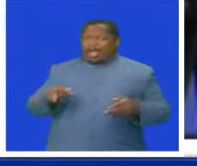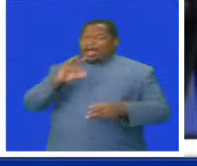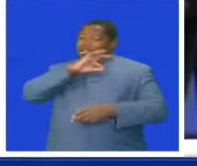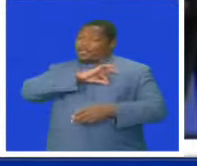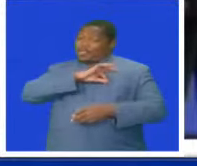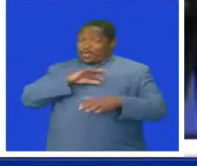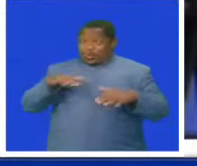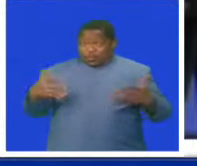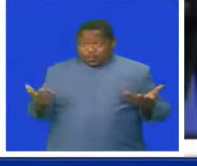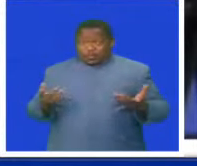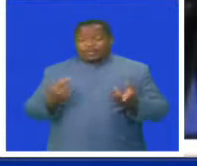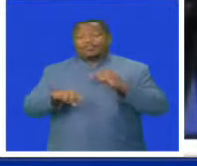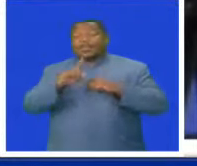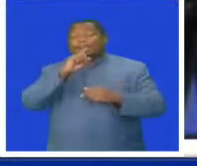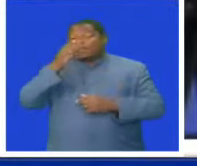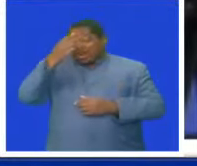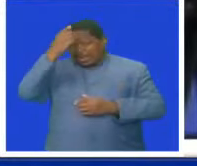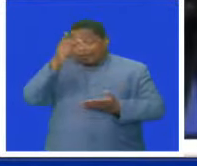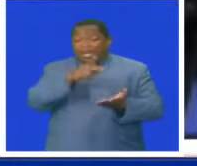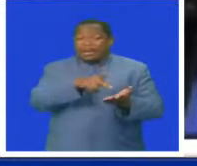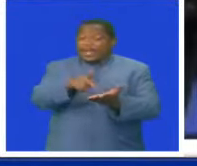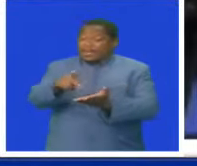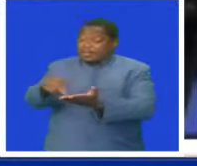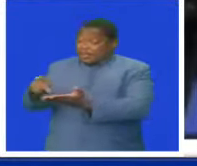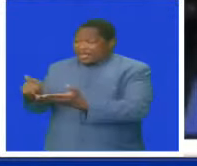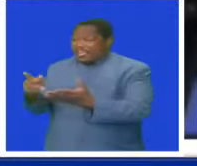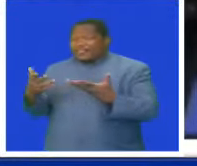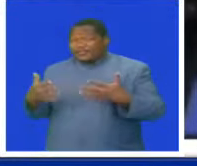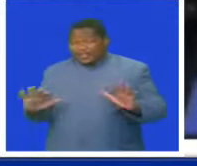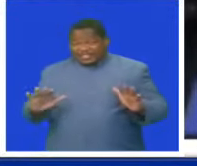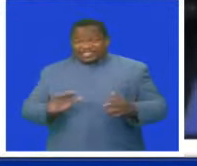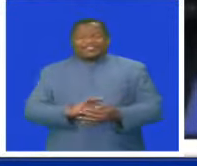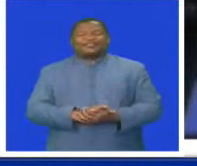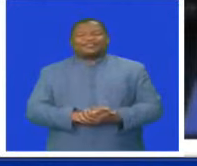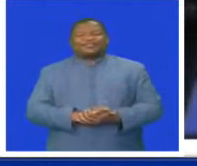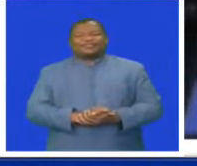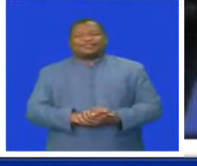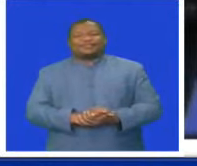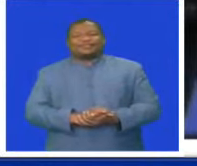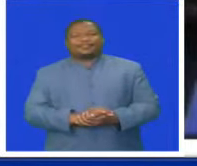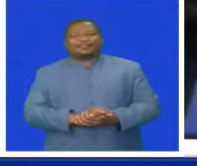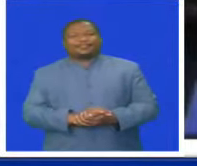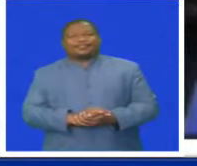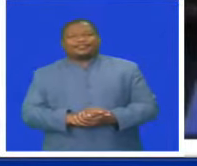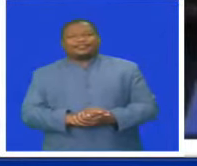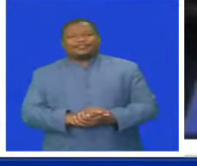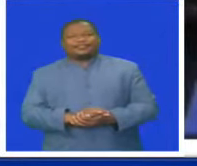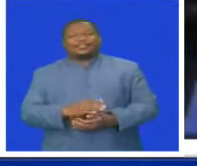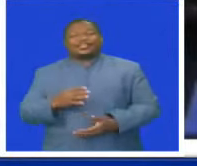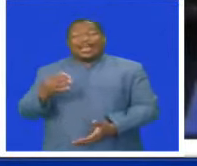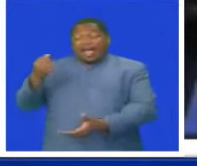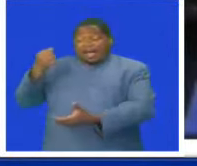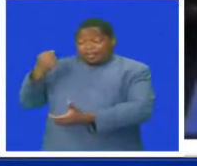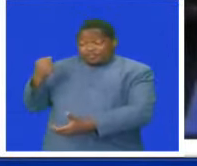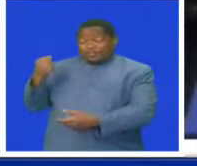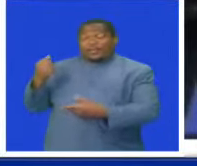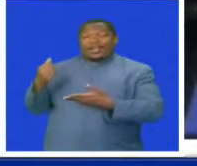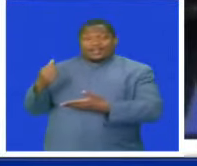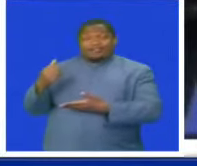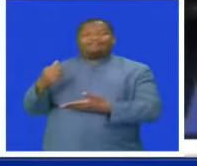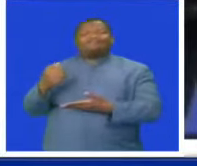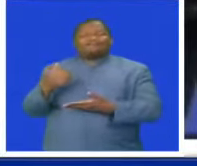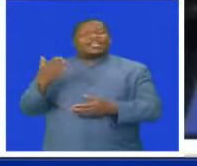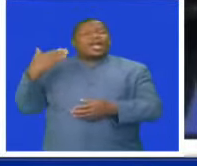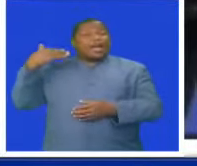sikwinfokoto lenkulu kuwadisa sive ukuthi le migomo yokuthi sitawusebenza njani seyivele isephalamende